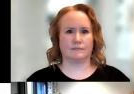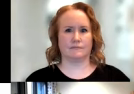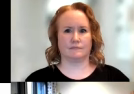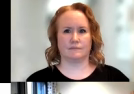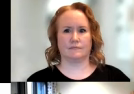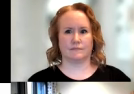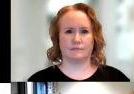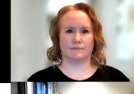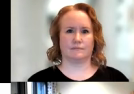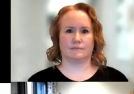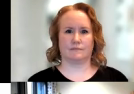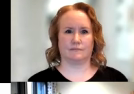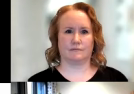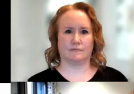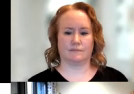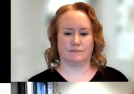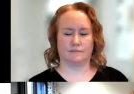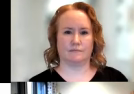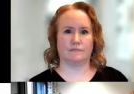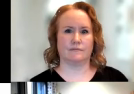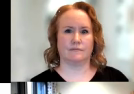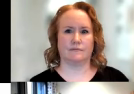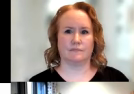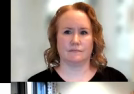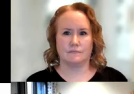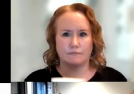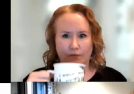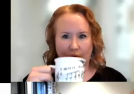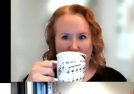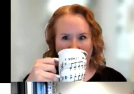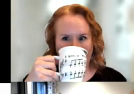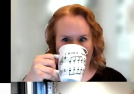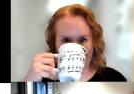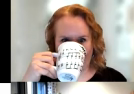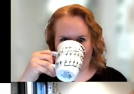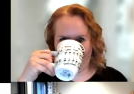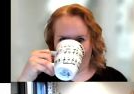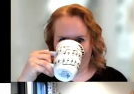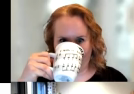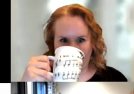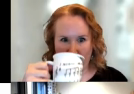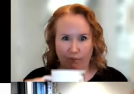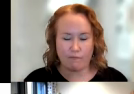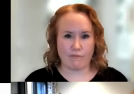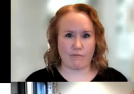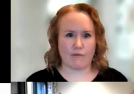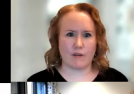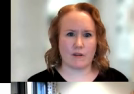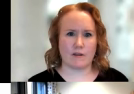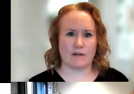vi bruker. Synshemma får ikke tilgang til informasjon I bilde og diagram. Videre står det at